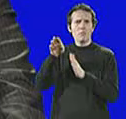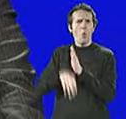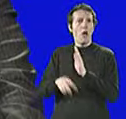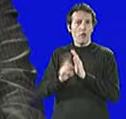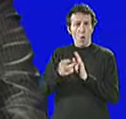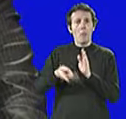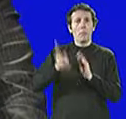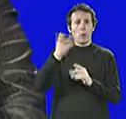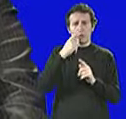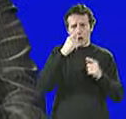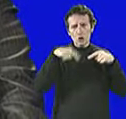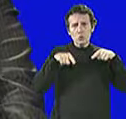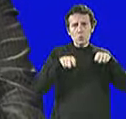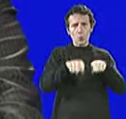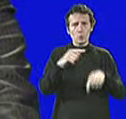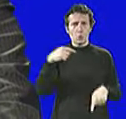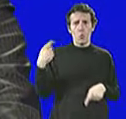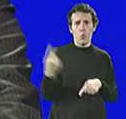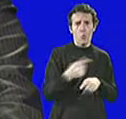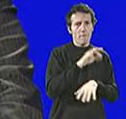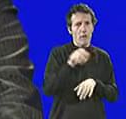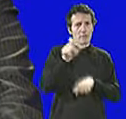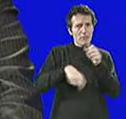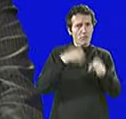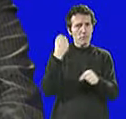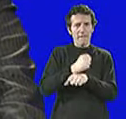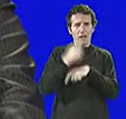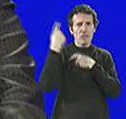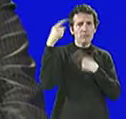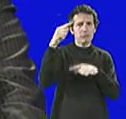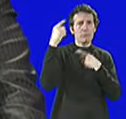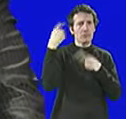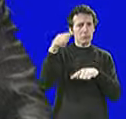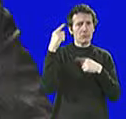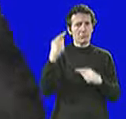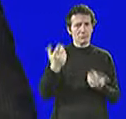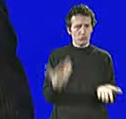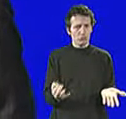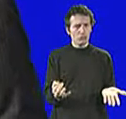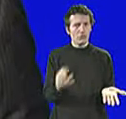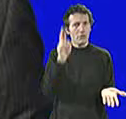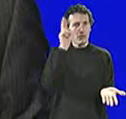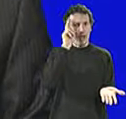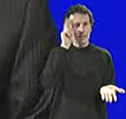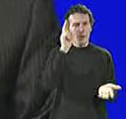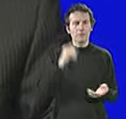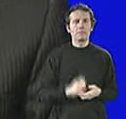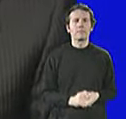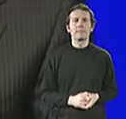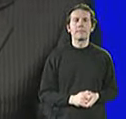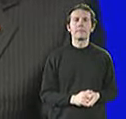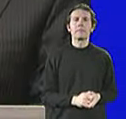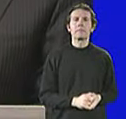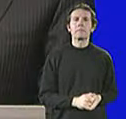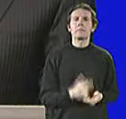justice. C'est ce que réclame la France qui travaille. Et elle a raison. Quand je propose de